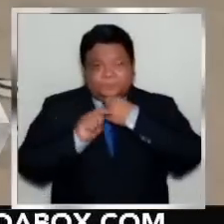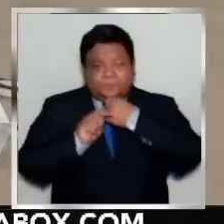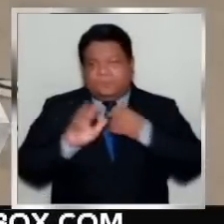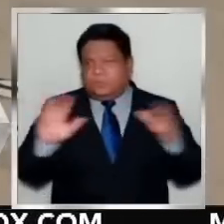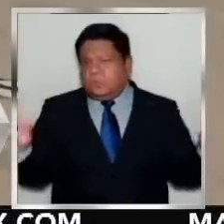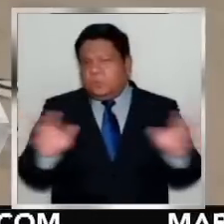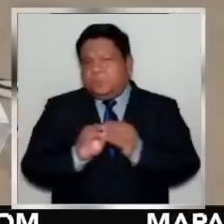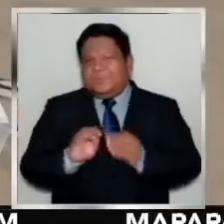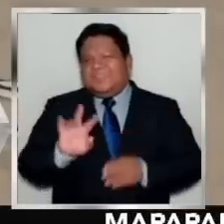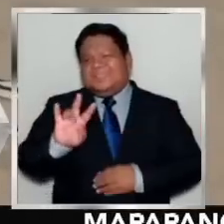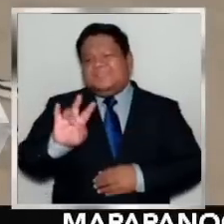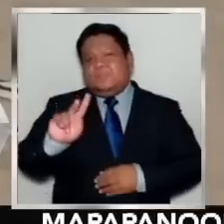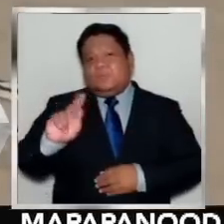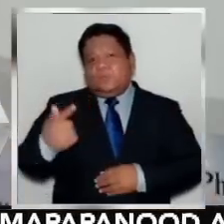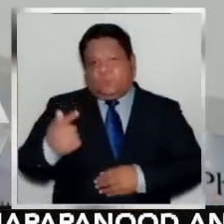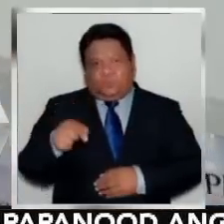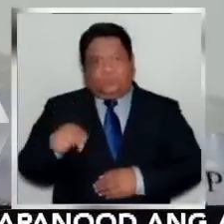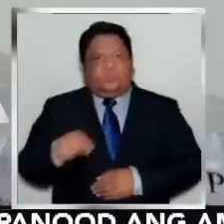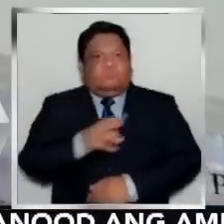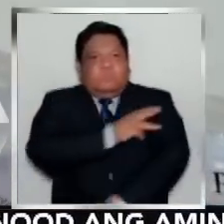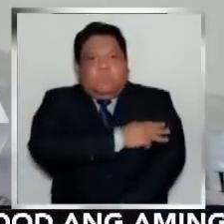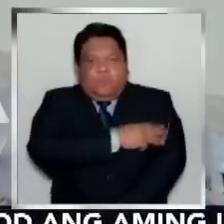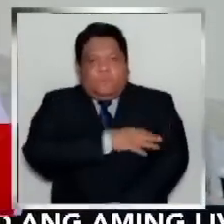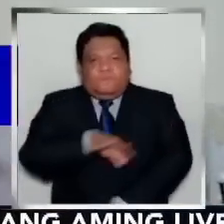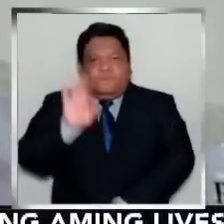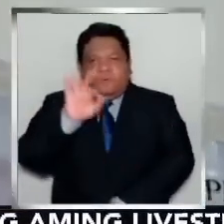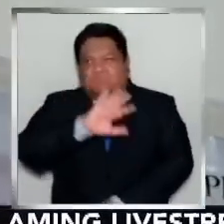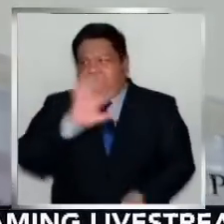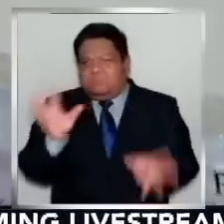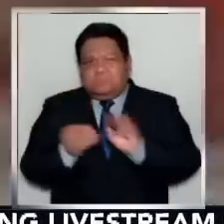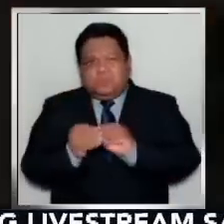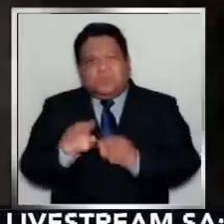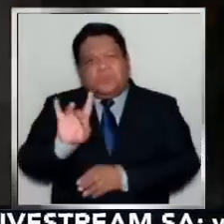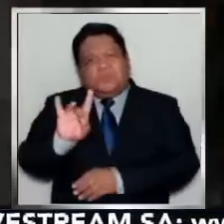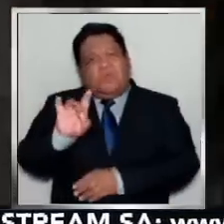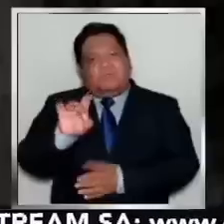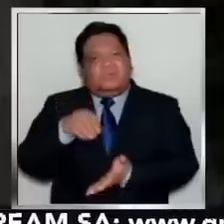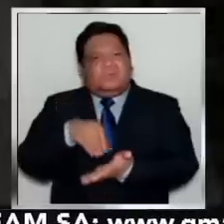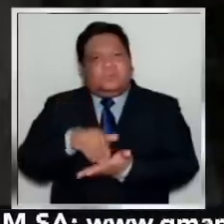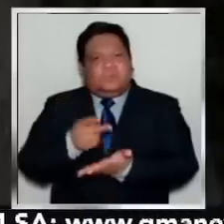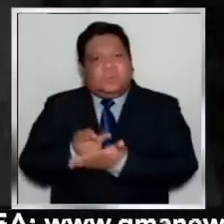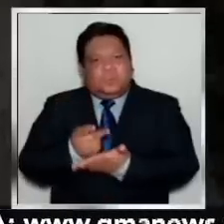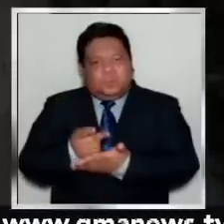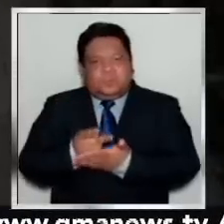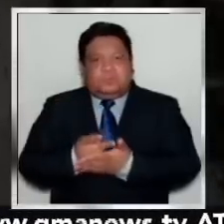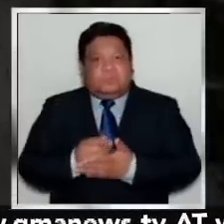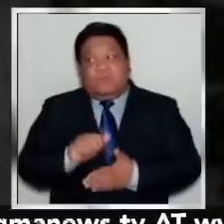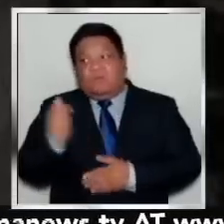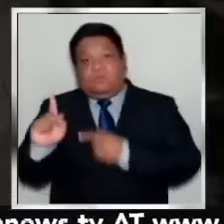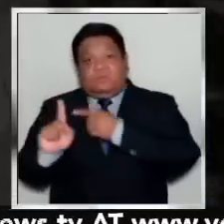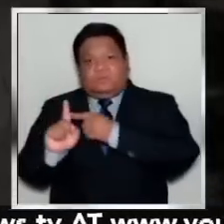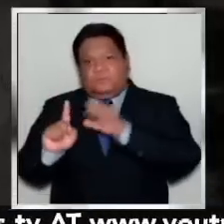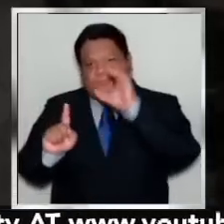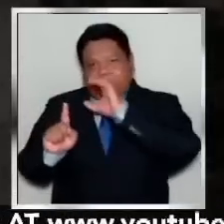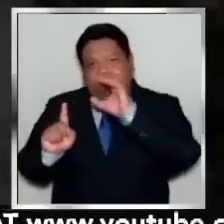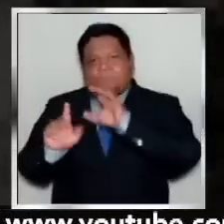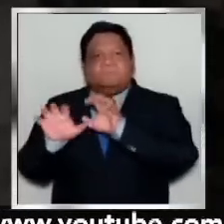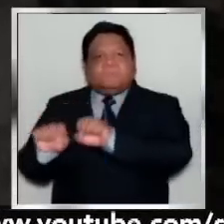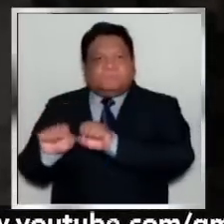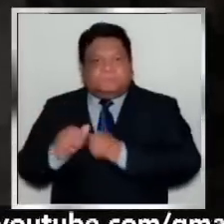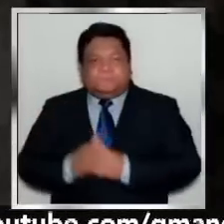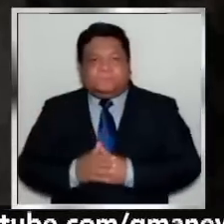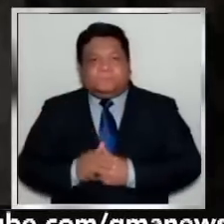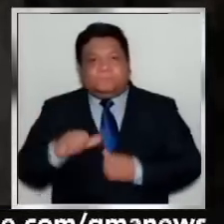pesos ang mga nasabat na marijuana. Pinaghahanap pa si Nick Resurrection. Para sa GMA Integrated News, Nico Wahe,